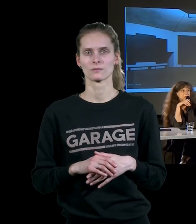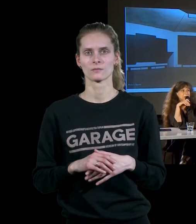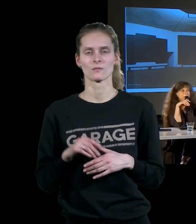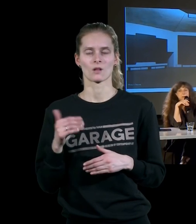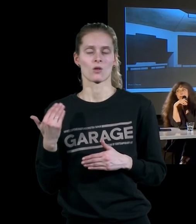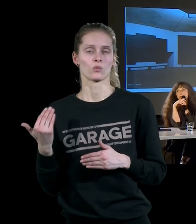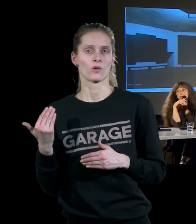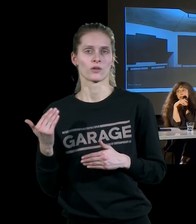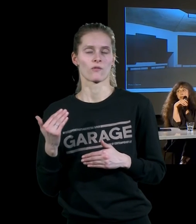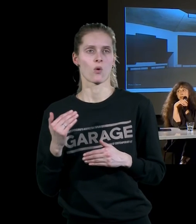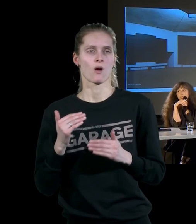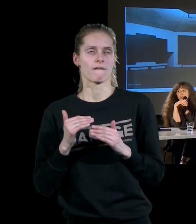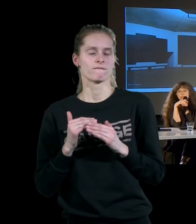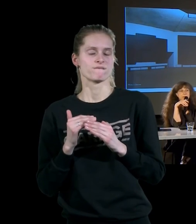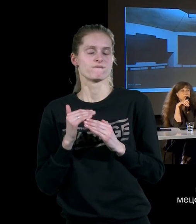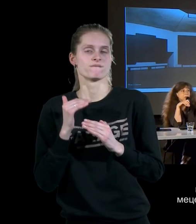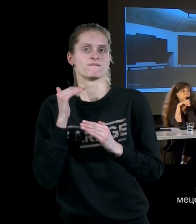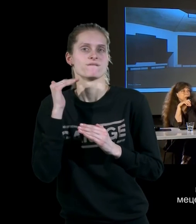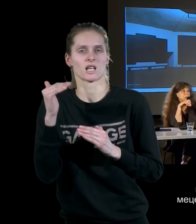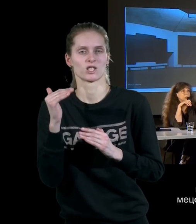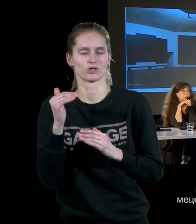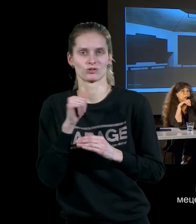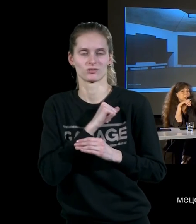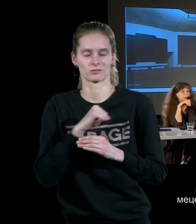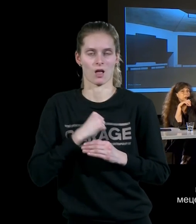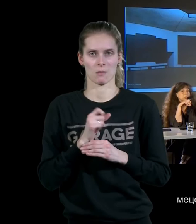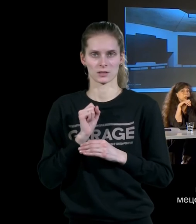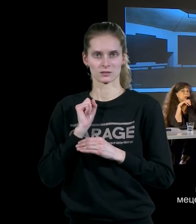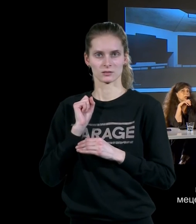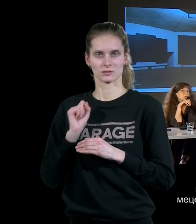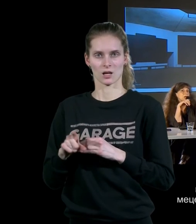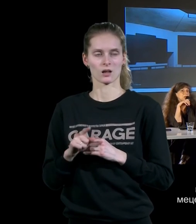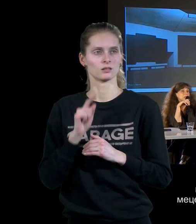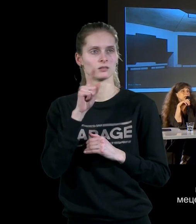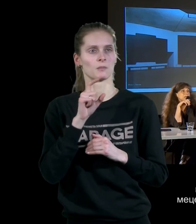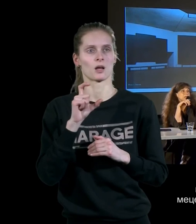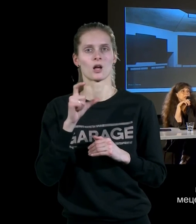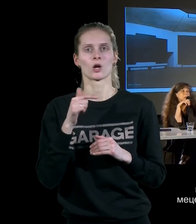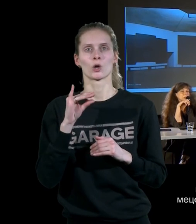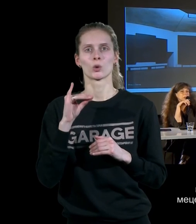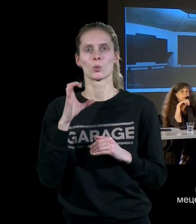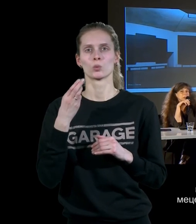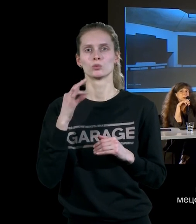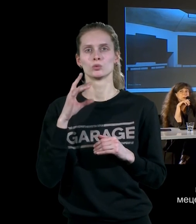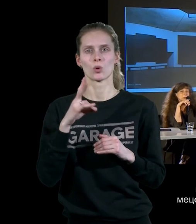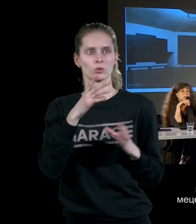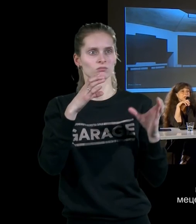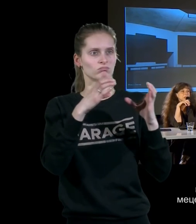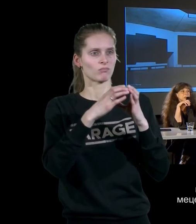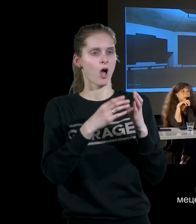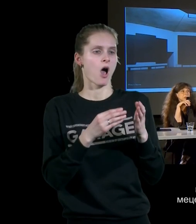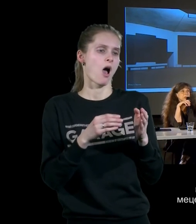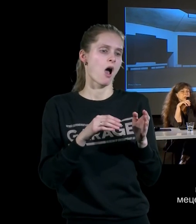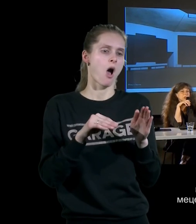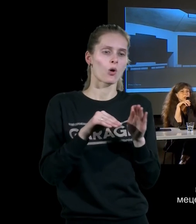его произведением стал заказ, который он получил от хьюстонских коллекционеров,